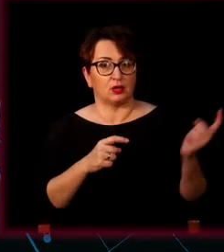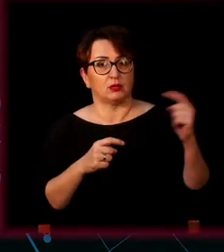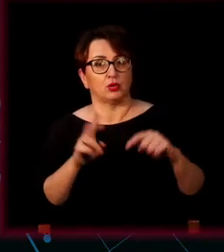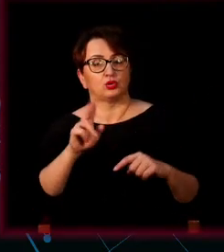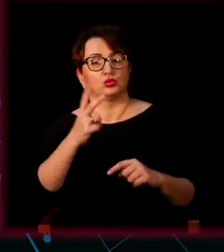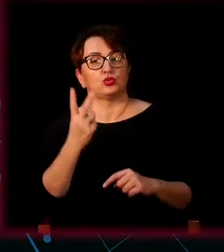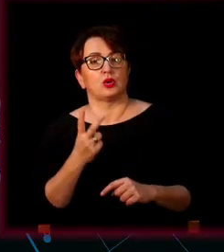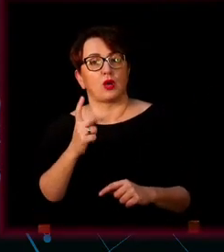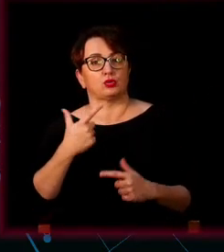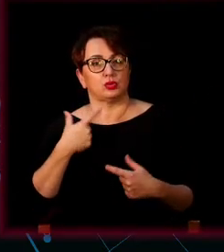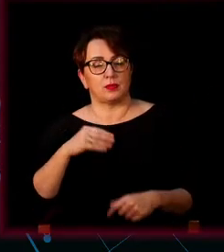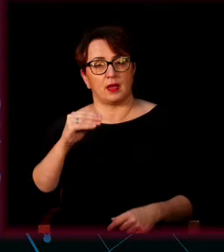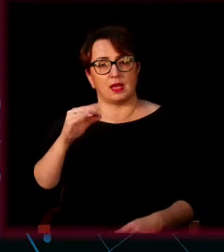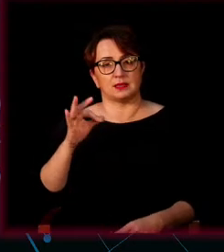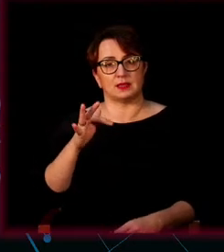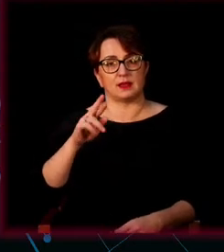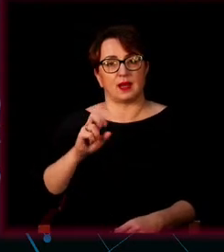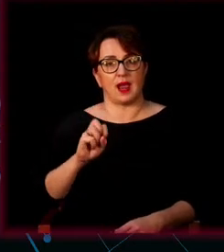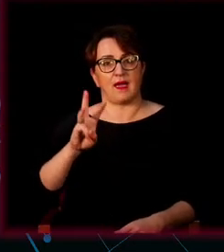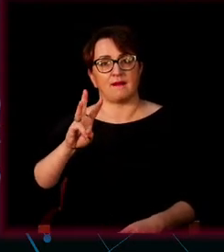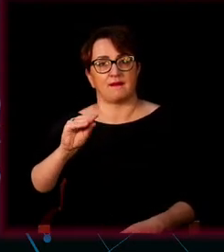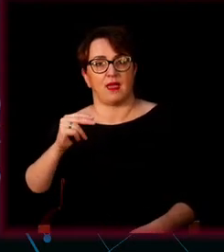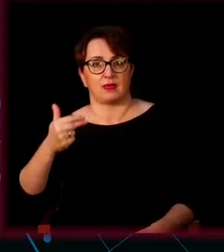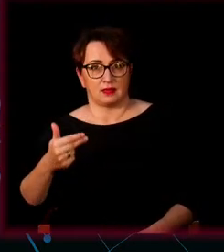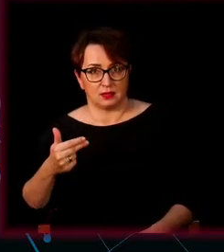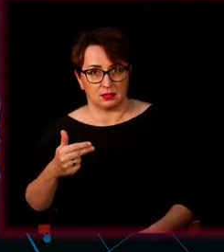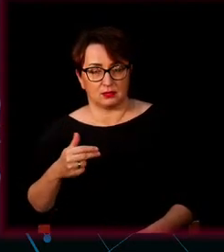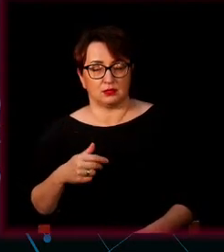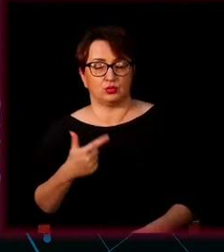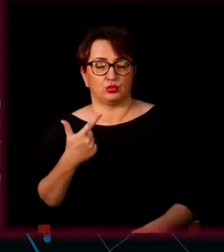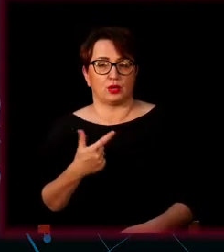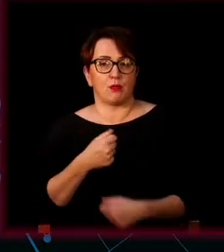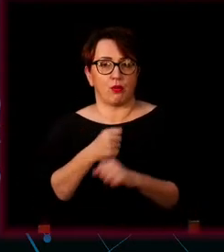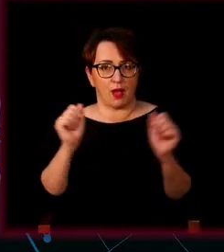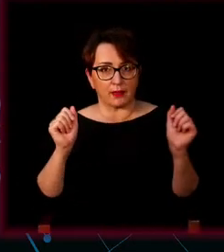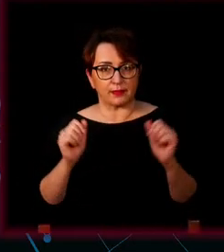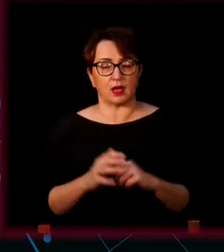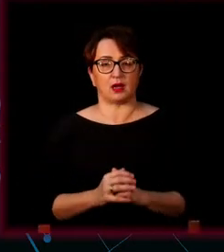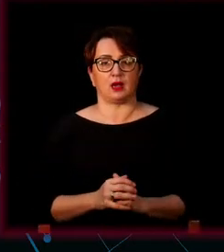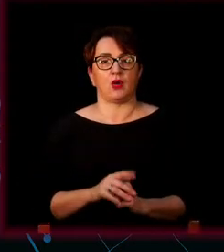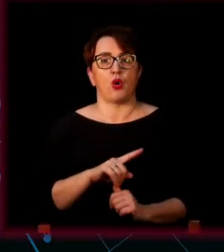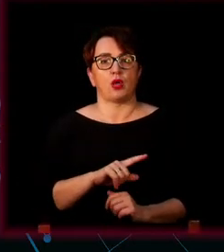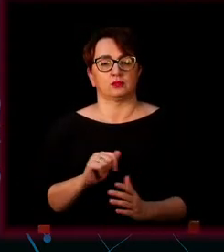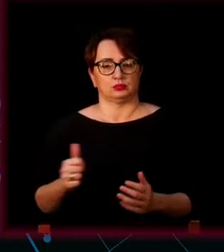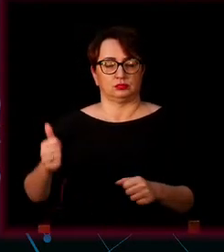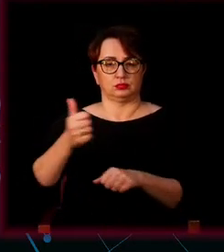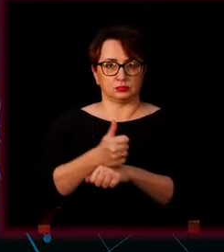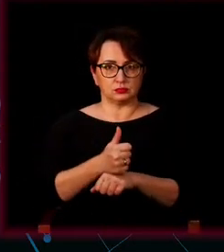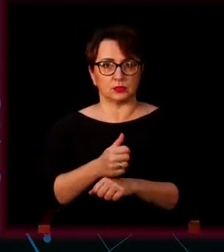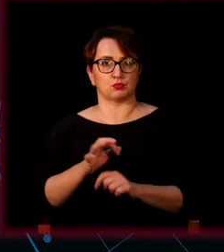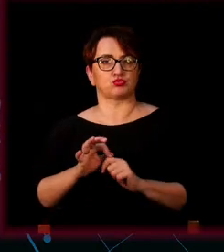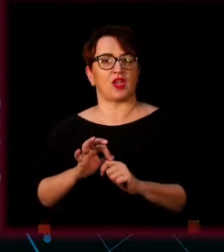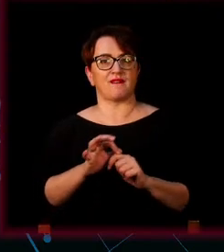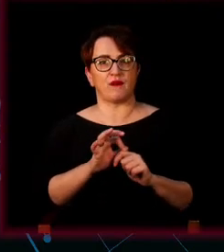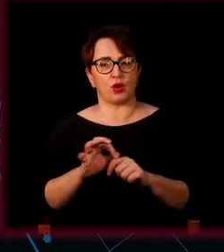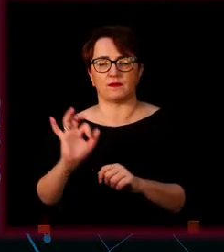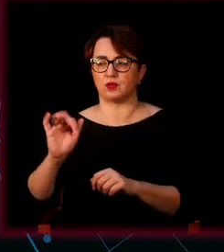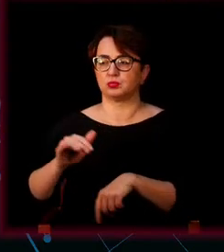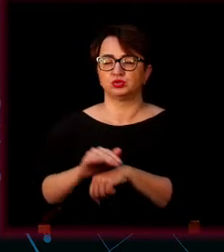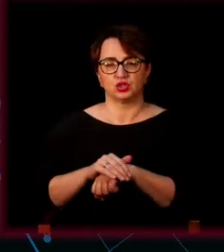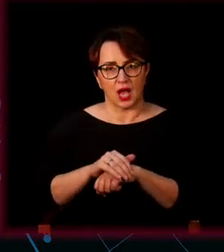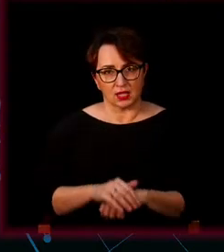Estravena, tę drugą postać kluczową dla tej powieści, który staje się jakby takim trochę jego przewodnikiem,